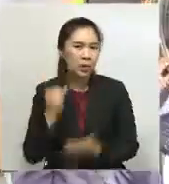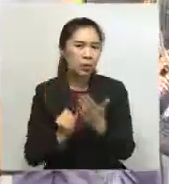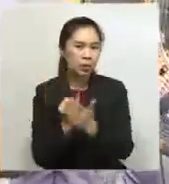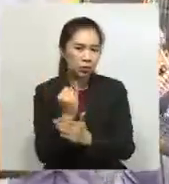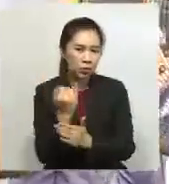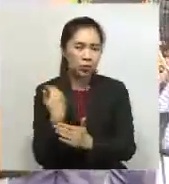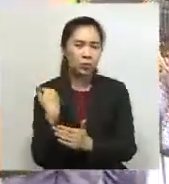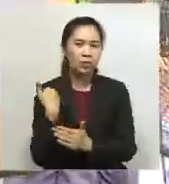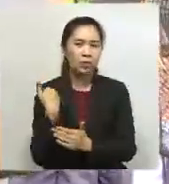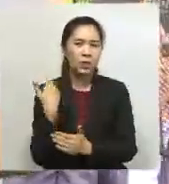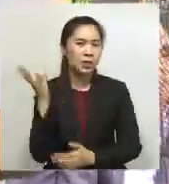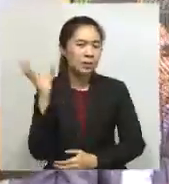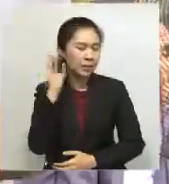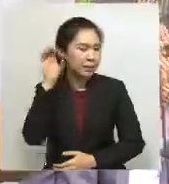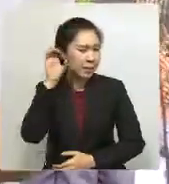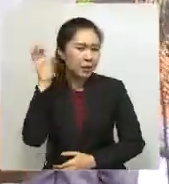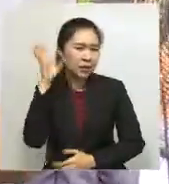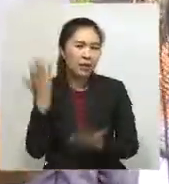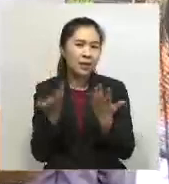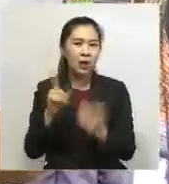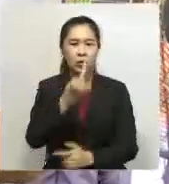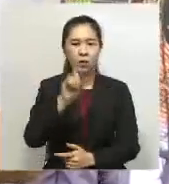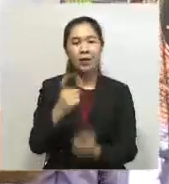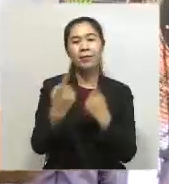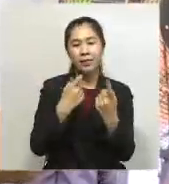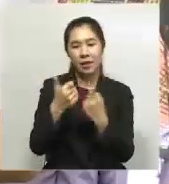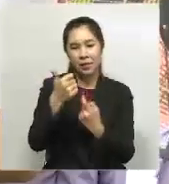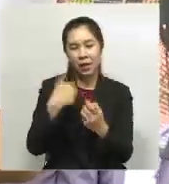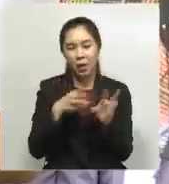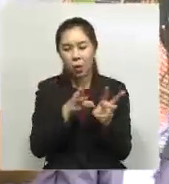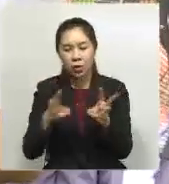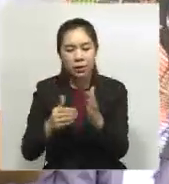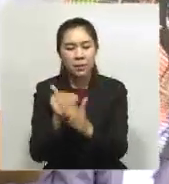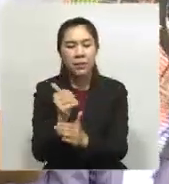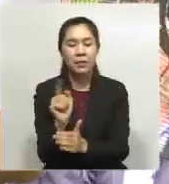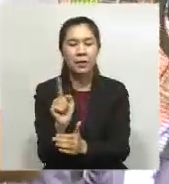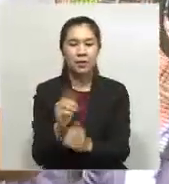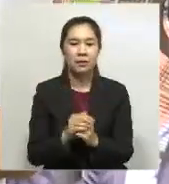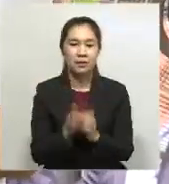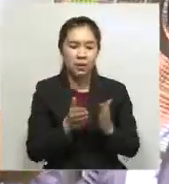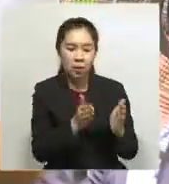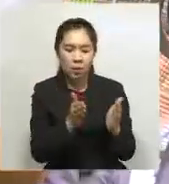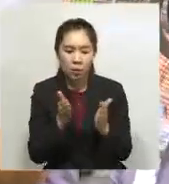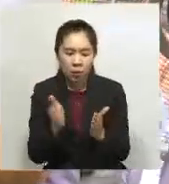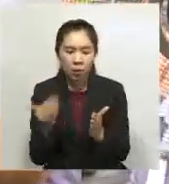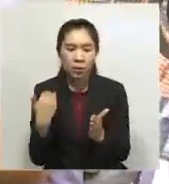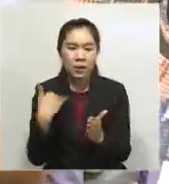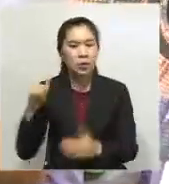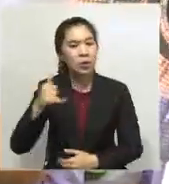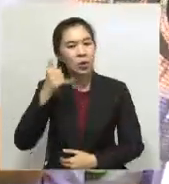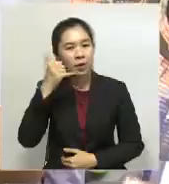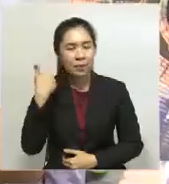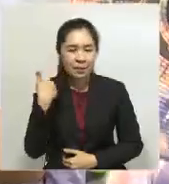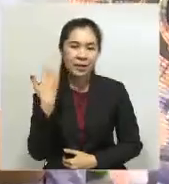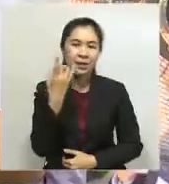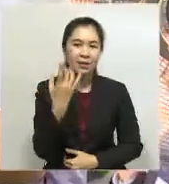คุ้มกันที่ดีมันจะเชื่อหรือไม่เชื่อสงสัยก็ถามช่องทางศูนย์ร่วมทำก็มีช่องทางลุงตู่ก็มีโทรศัพท์ก็มีอะ